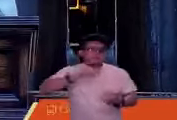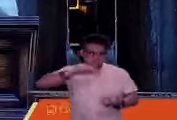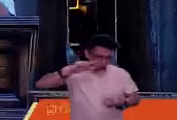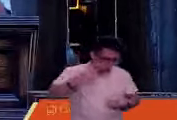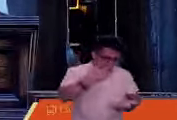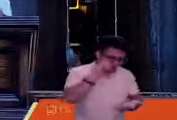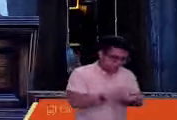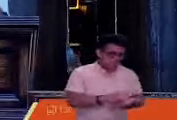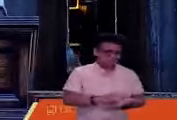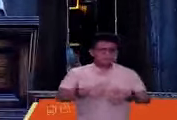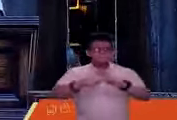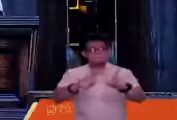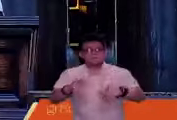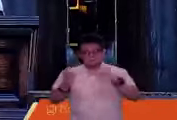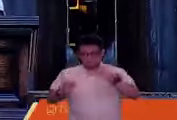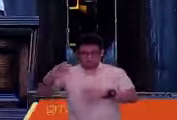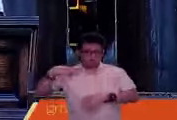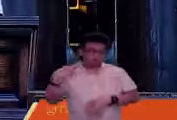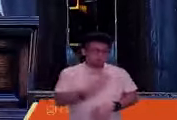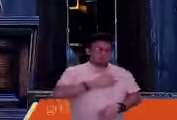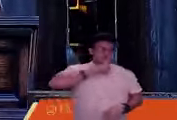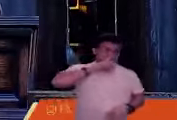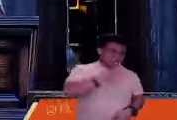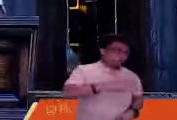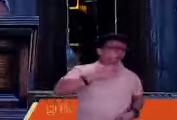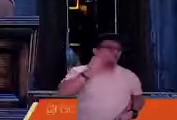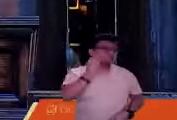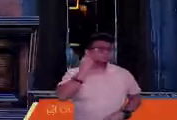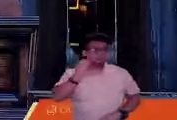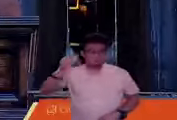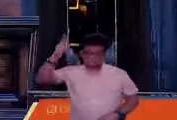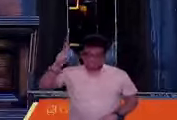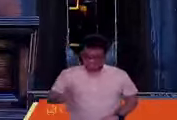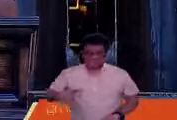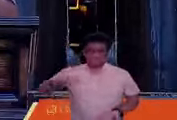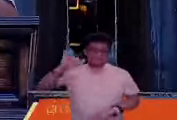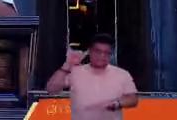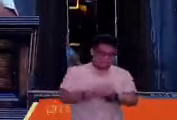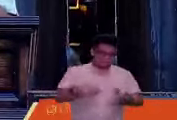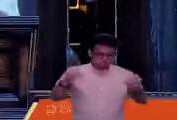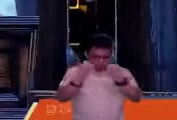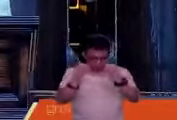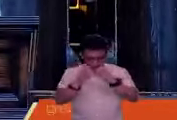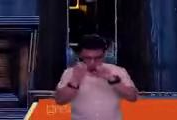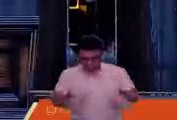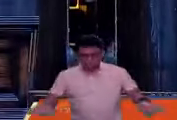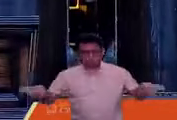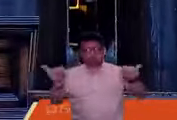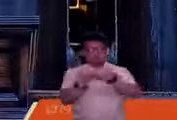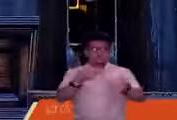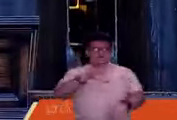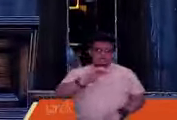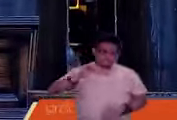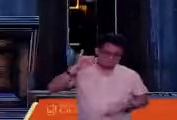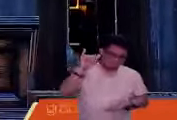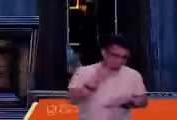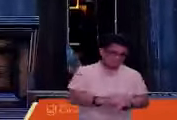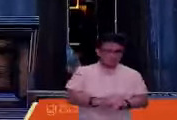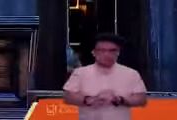Kana experience na, unya ang experience nga imong nakita sa imong kinabuhi, unya